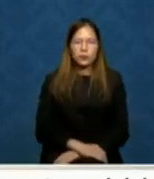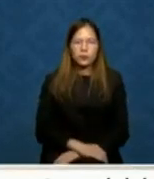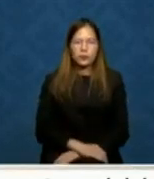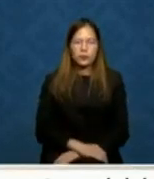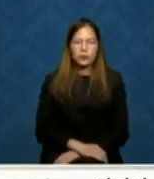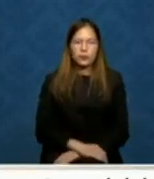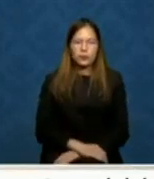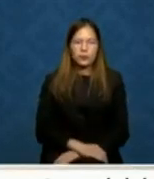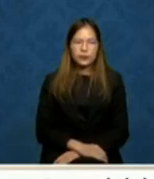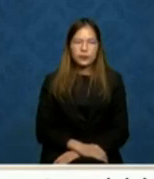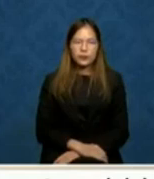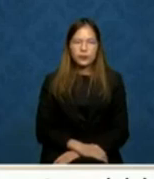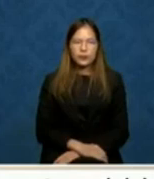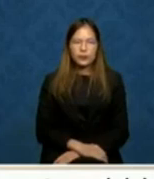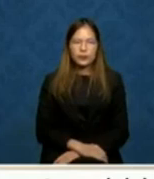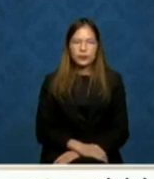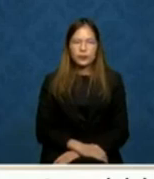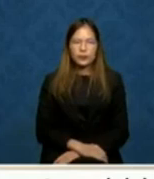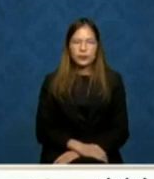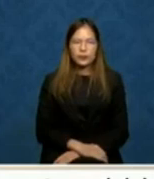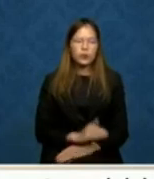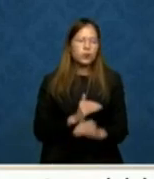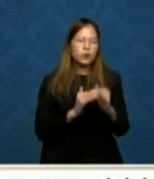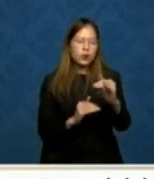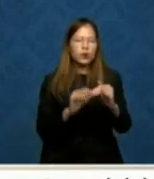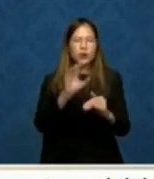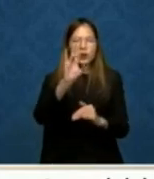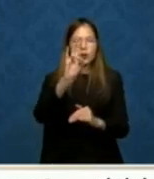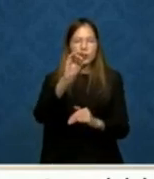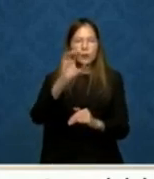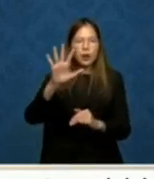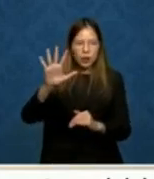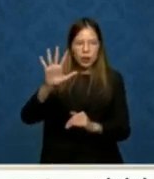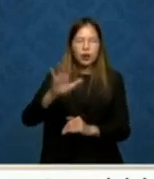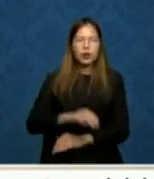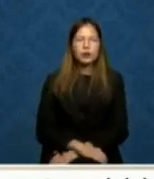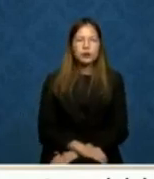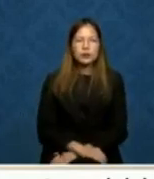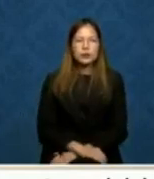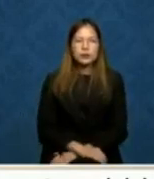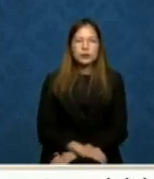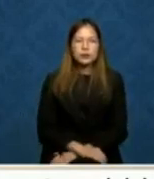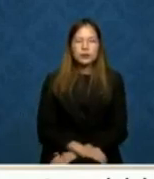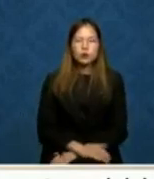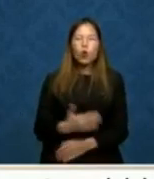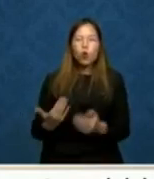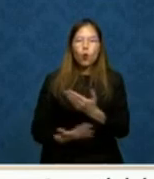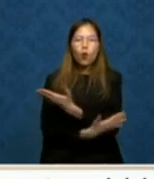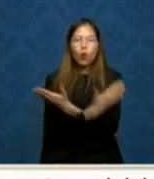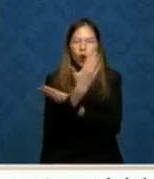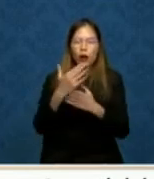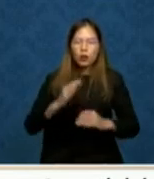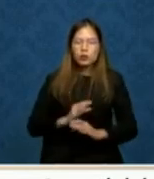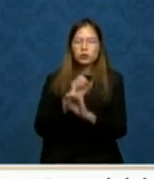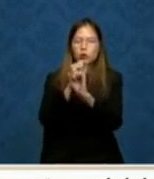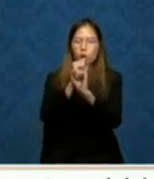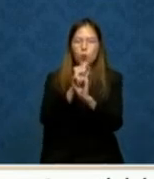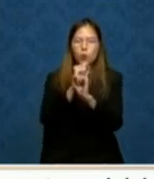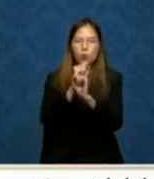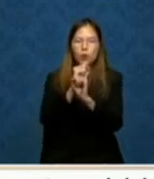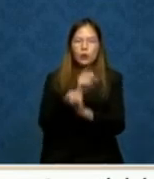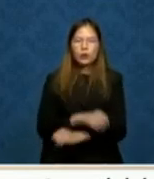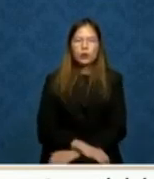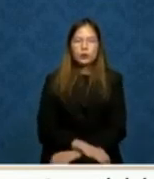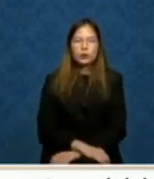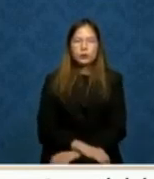ตามข้อบังคับข้อ75นะครับผู้เสนอญัตติมี โอกาสสรุปอีกครั้งหนึ่งนะครับของท่